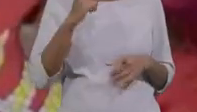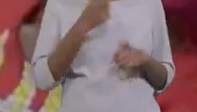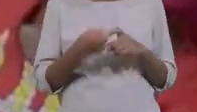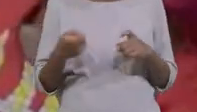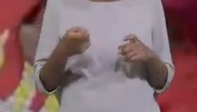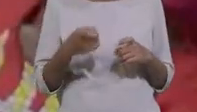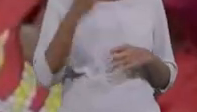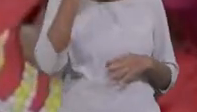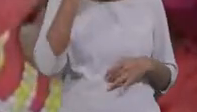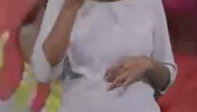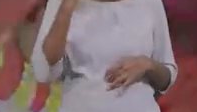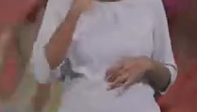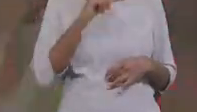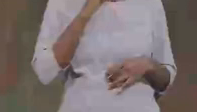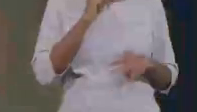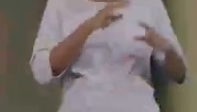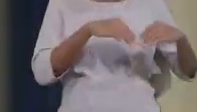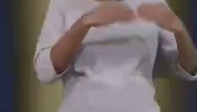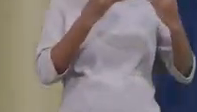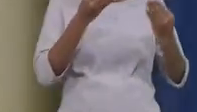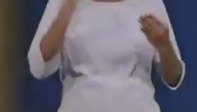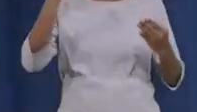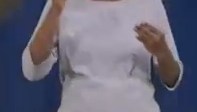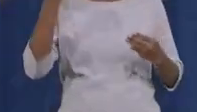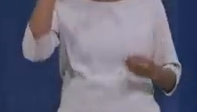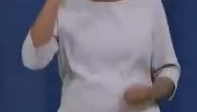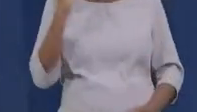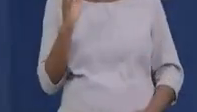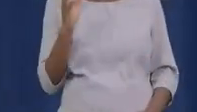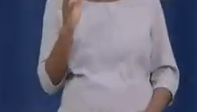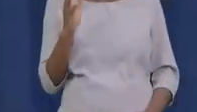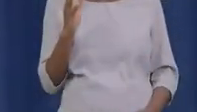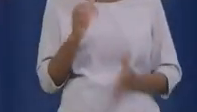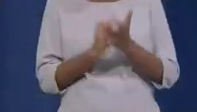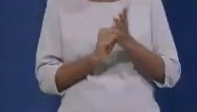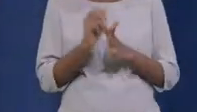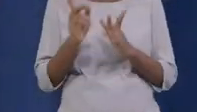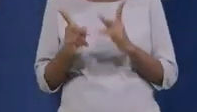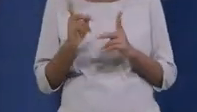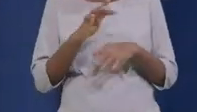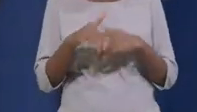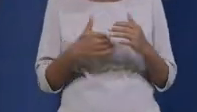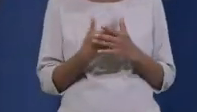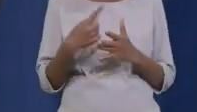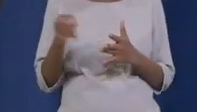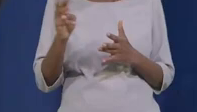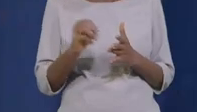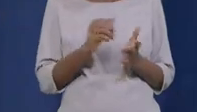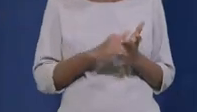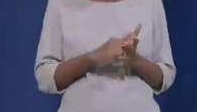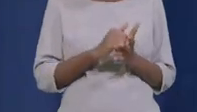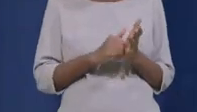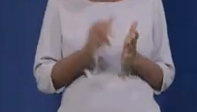Dieu. Leur infirmité, leur maladie n'était pas donnée par Dieu. Ces gens-là, eux tous,